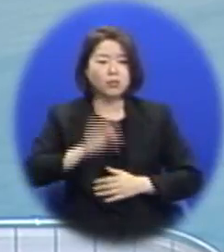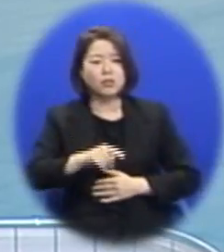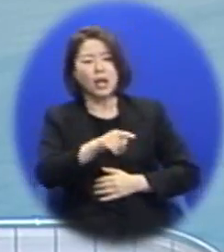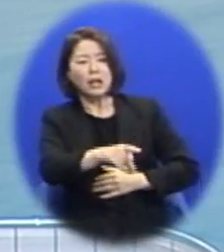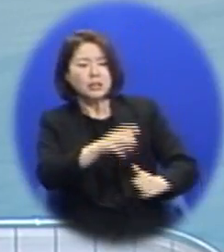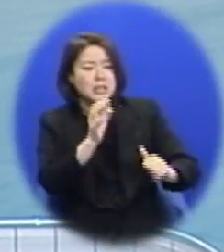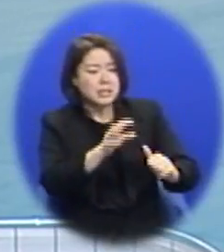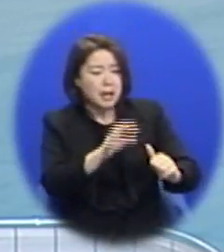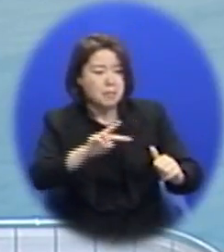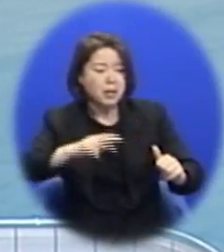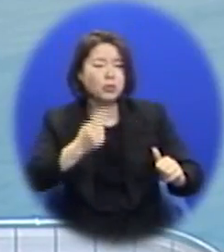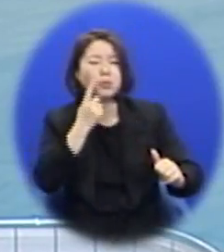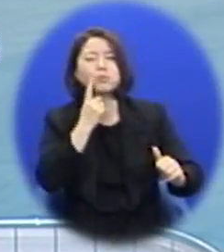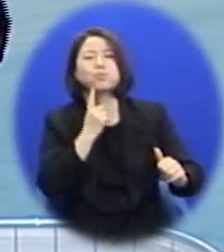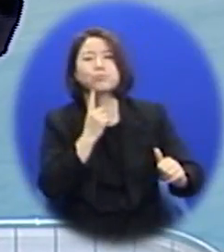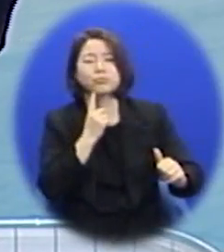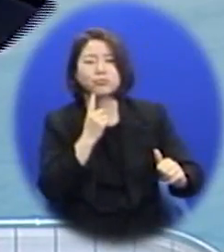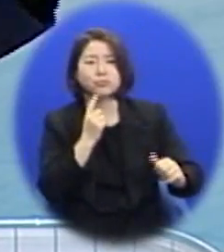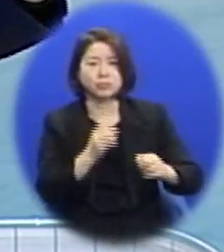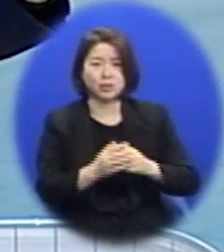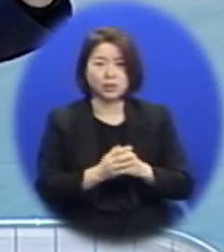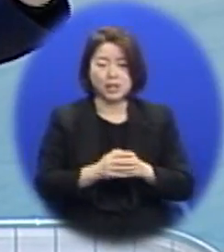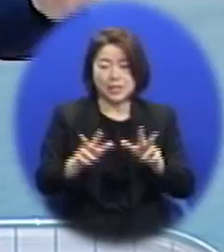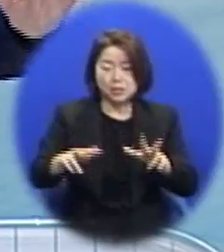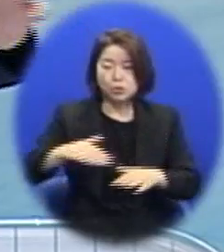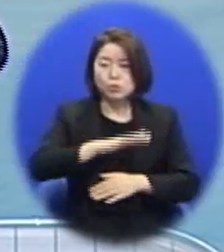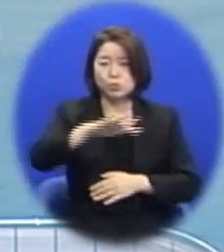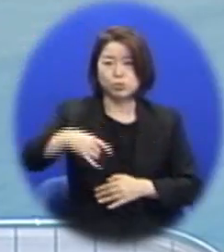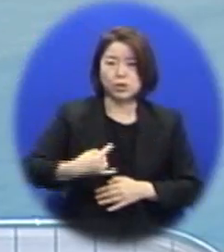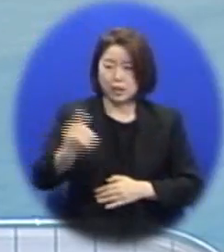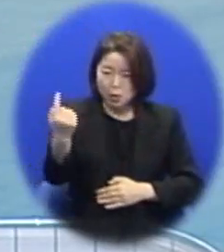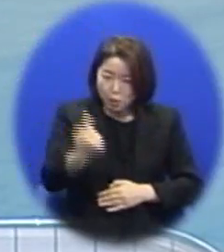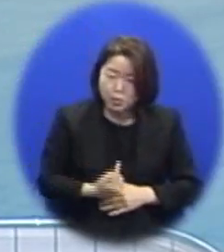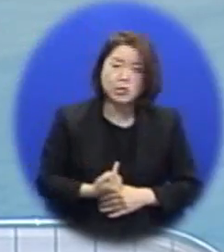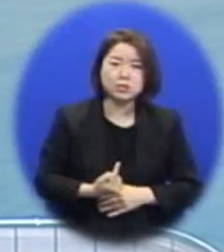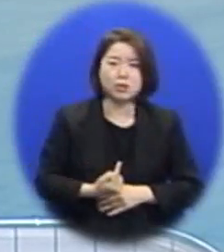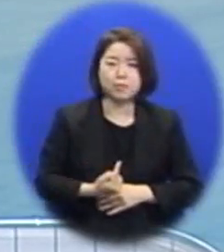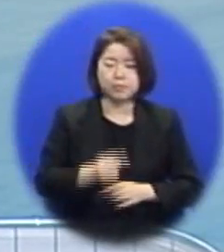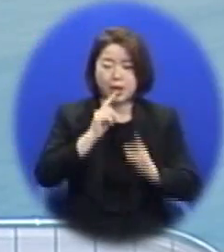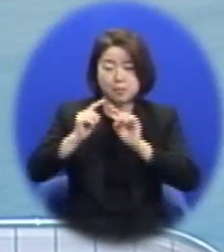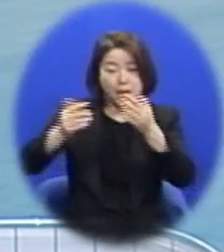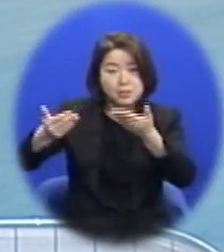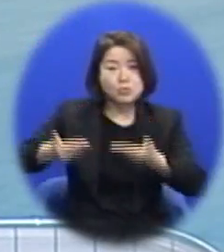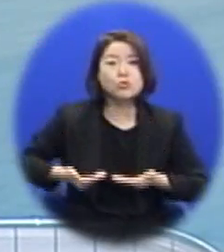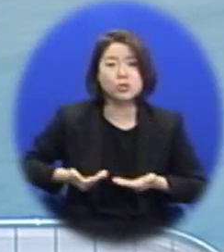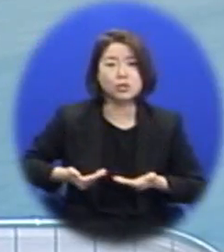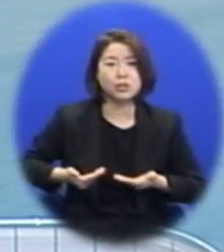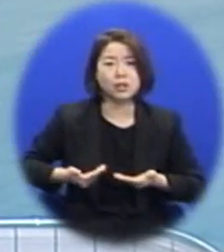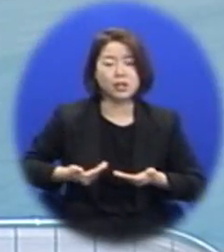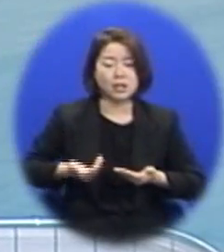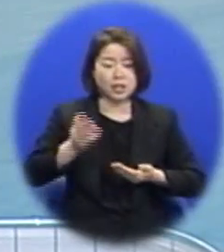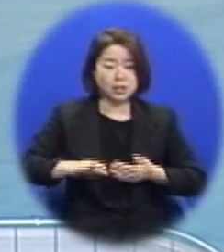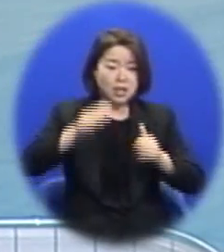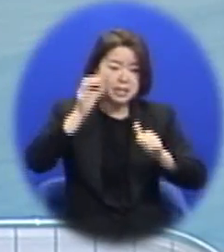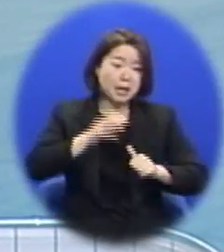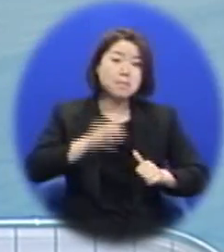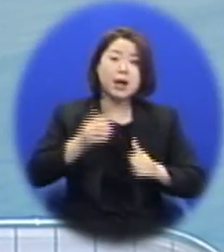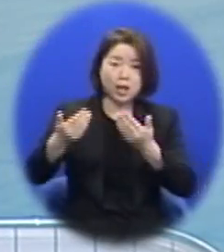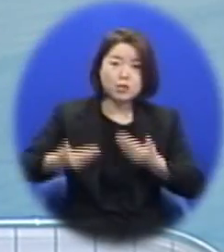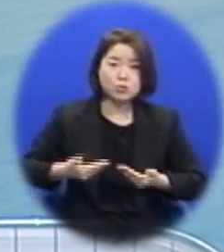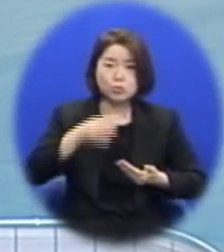책망도. 여러분 지금 주님이 우리에게 임하셔서 우리에게 말씀하시는데 책망을 하신다고